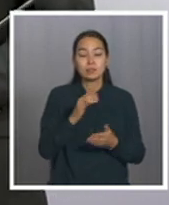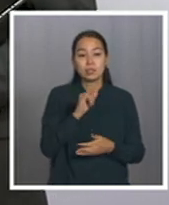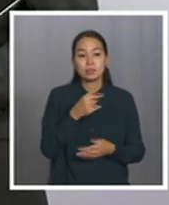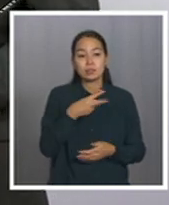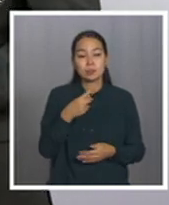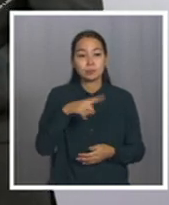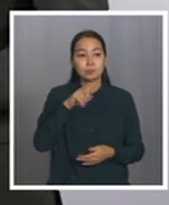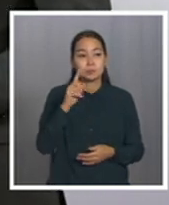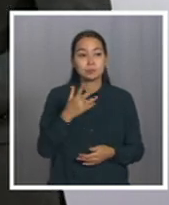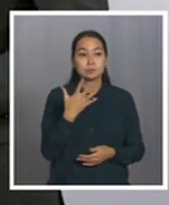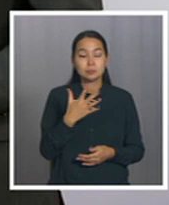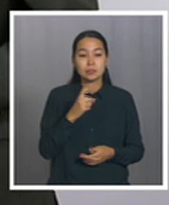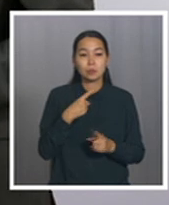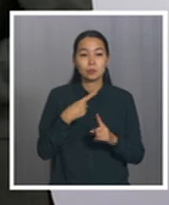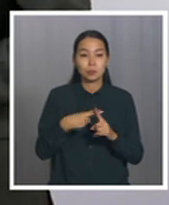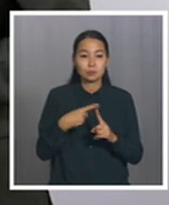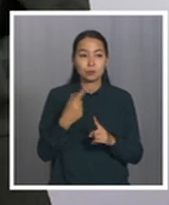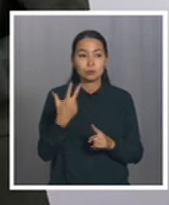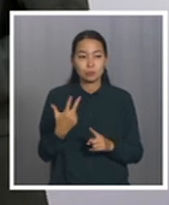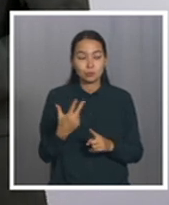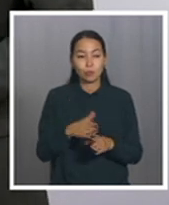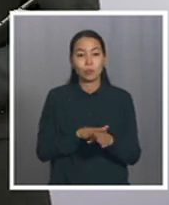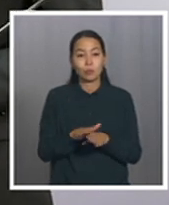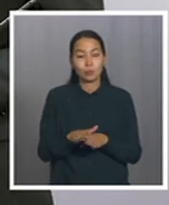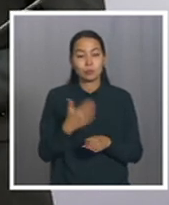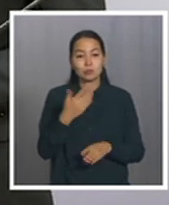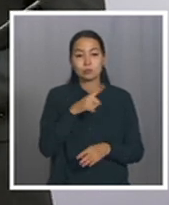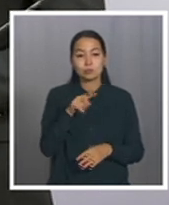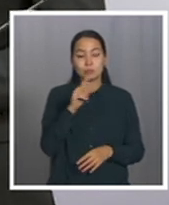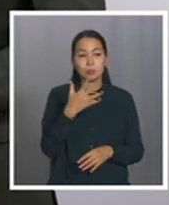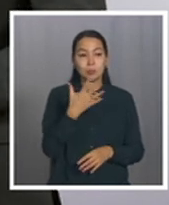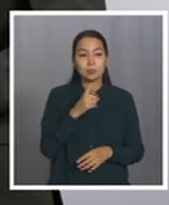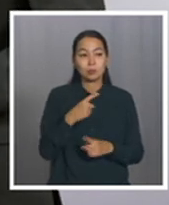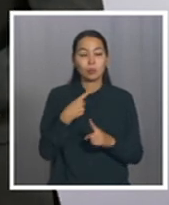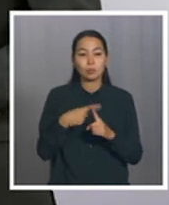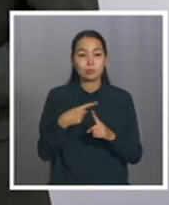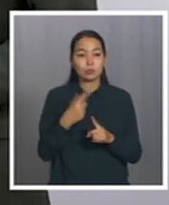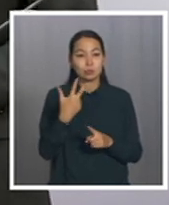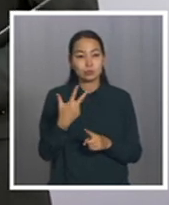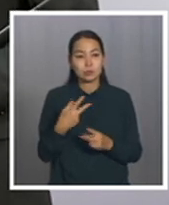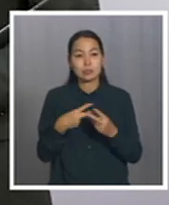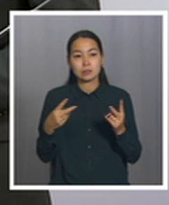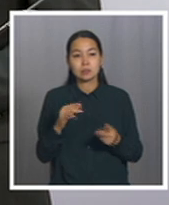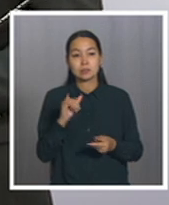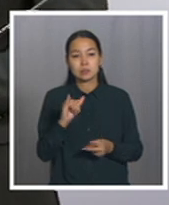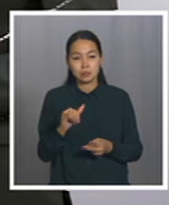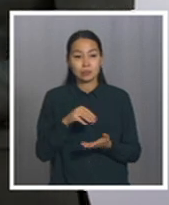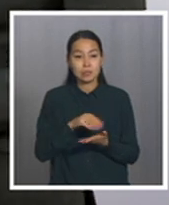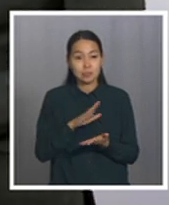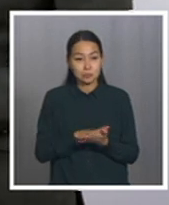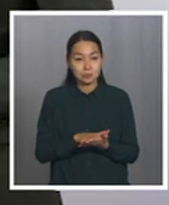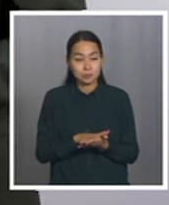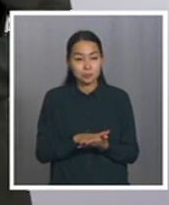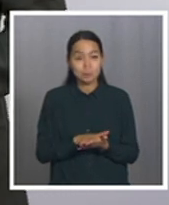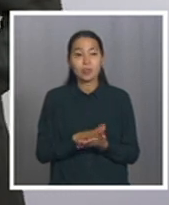қосылған 3-ке. Орындарын ауыстырамыз. Түбір астында 5x қосылған 3 тең болады y деп жазып алайық. Ары